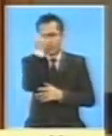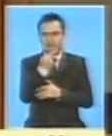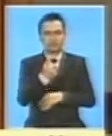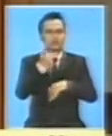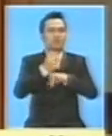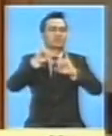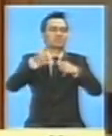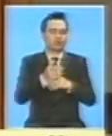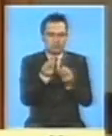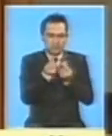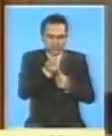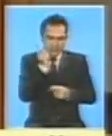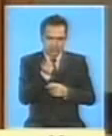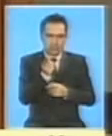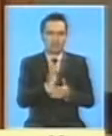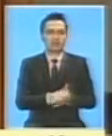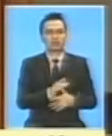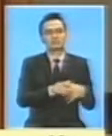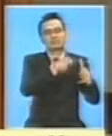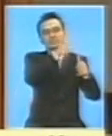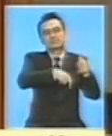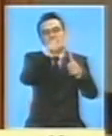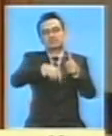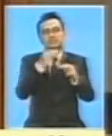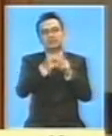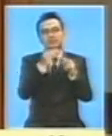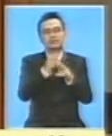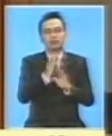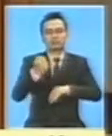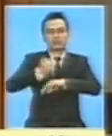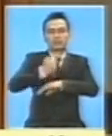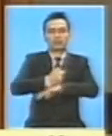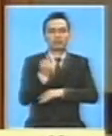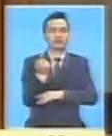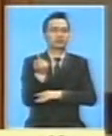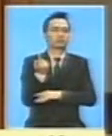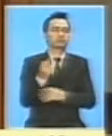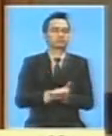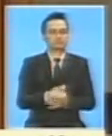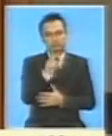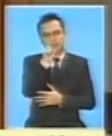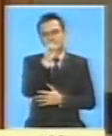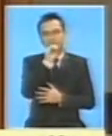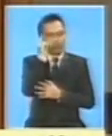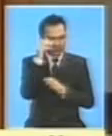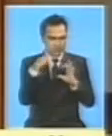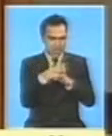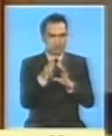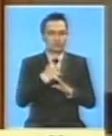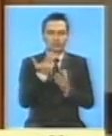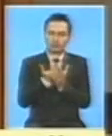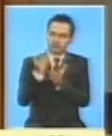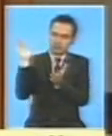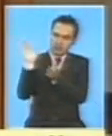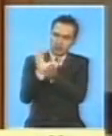ของที่ดินแน่นอนไม่ใช่นายนั่นนายนี่ถือไว้จริงๆแล้วเป็นลูกจ้างเขานะเพราะฉะนั้นในส่วนของนายทุนก็